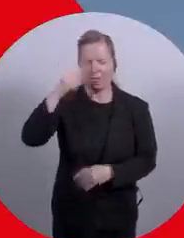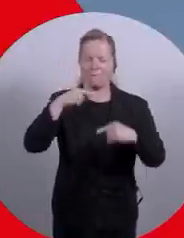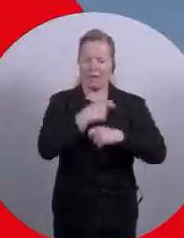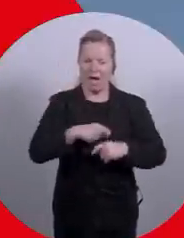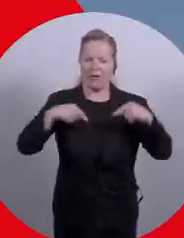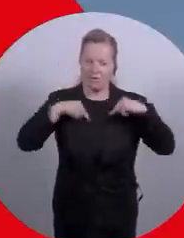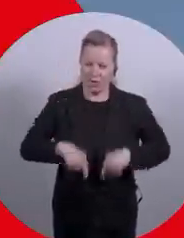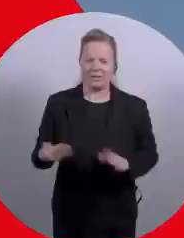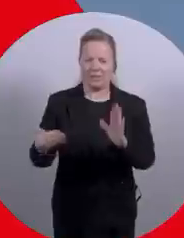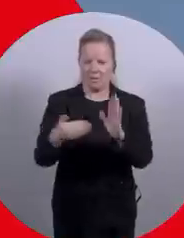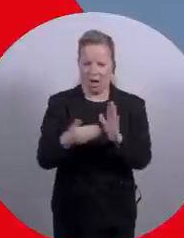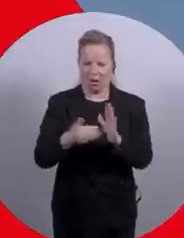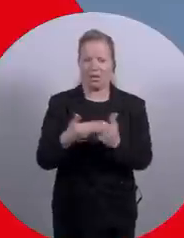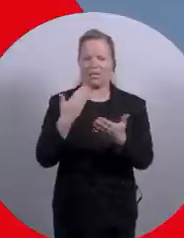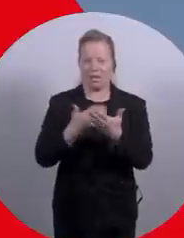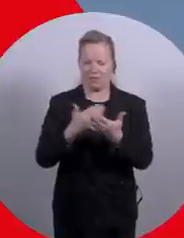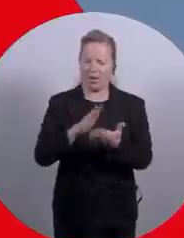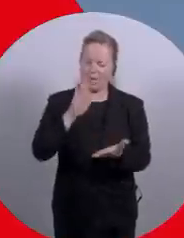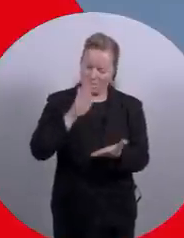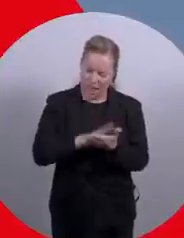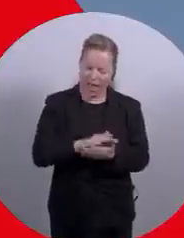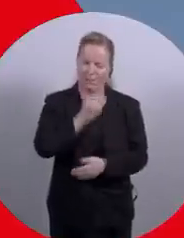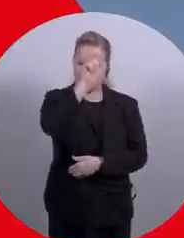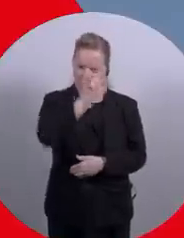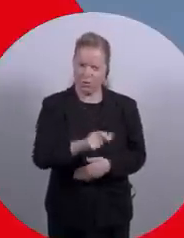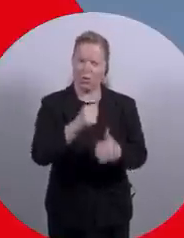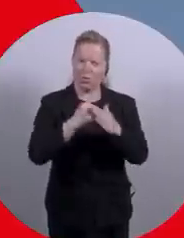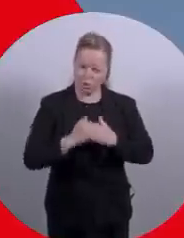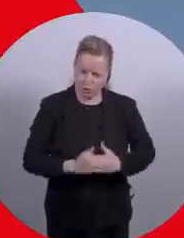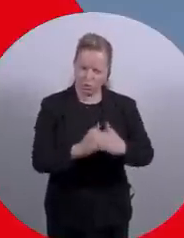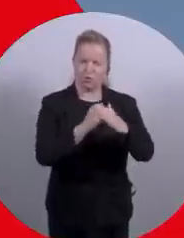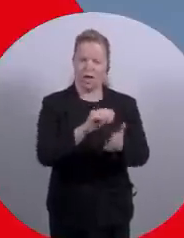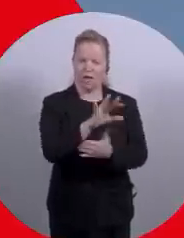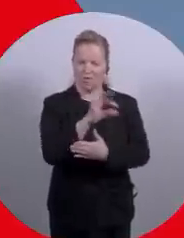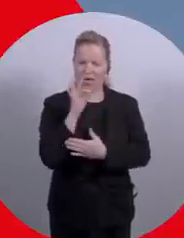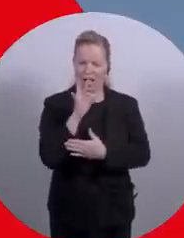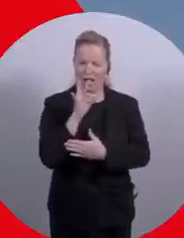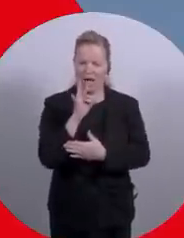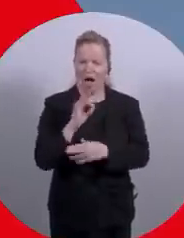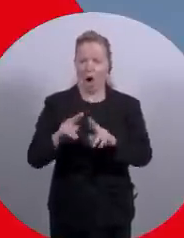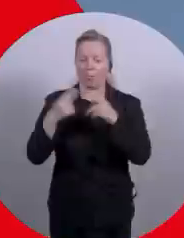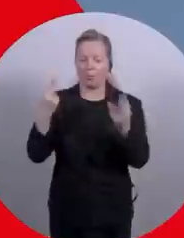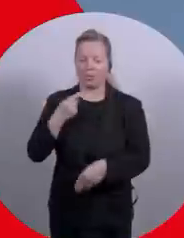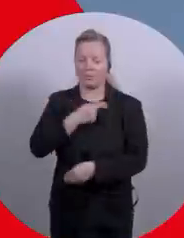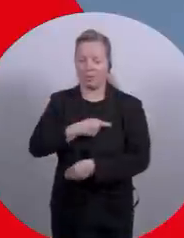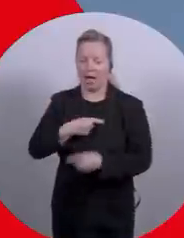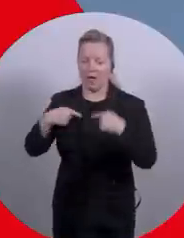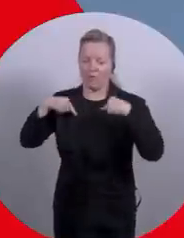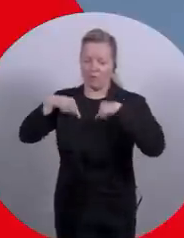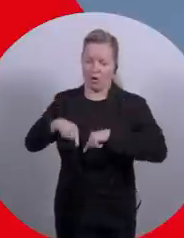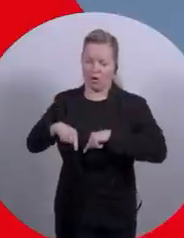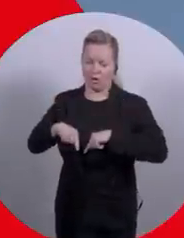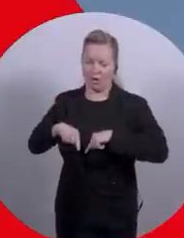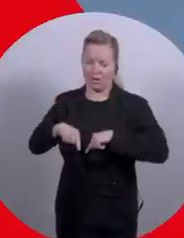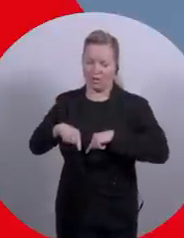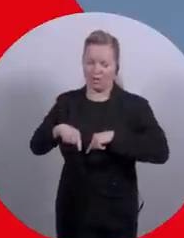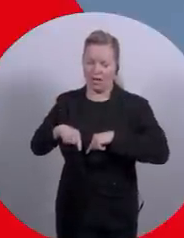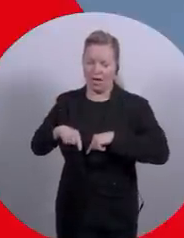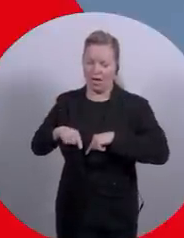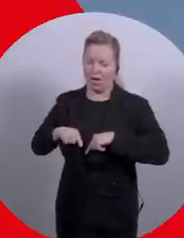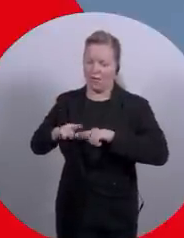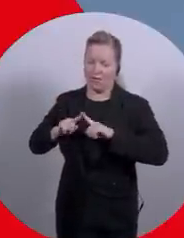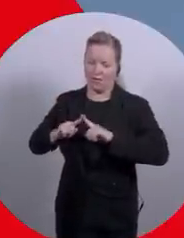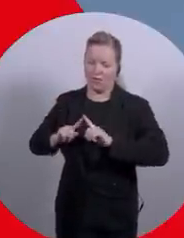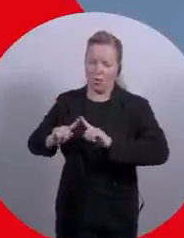notwendig ist und darum bleibe ich dabei dass sie den antibabler aber in der Bundespartei Vorstand möglicherweise vorher was anderes